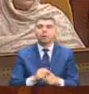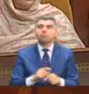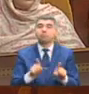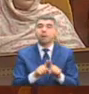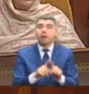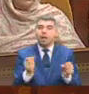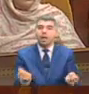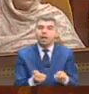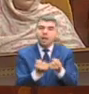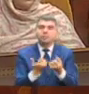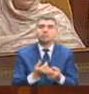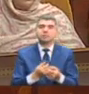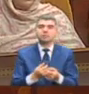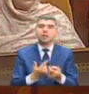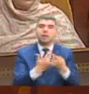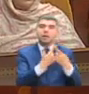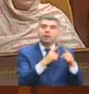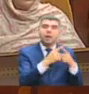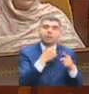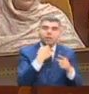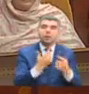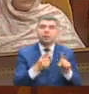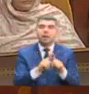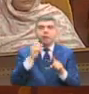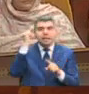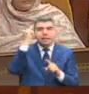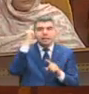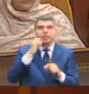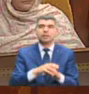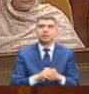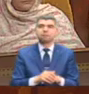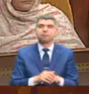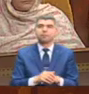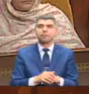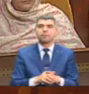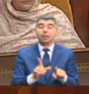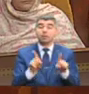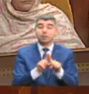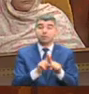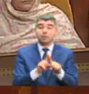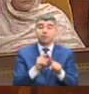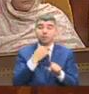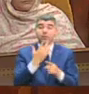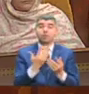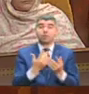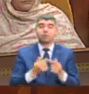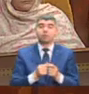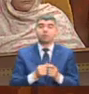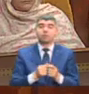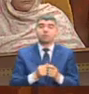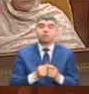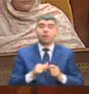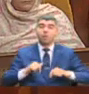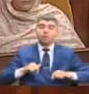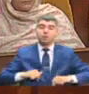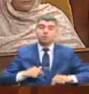للنهوض بالمنظومة ديال التربية والتكوين. إلا أن السيد الوزير هذا القطاع